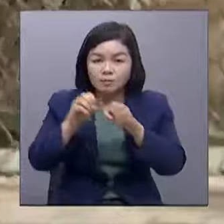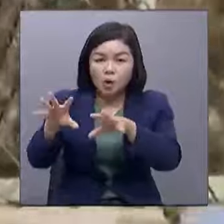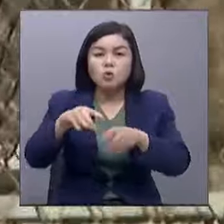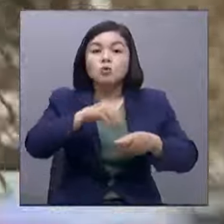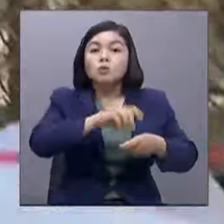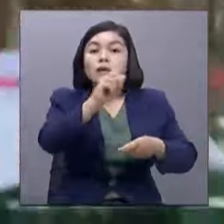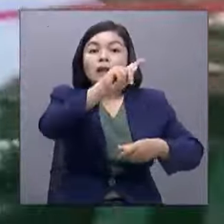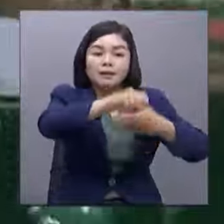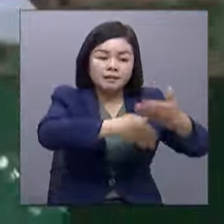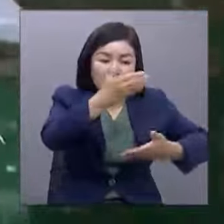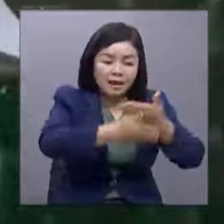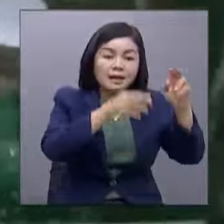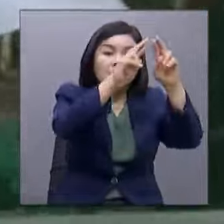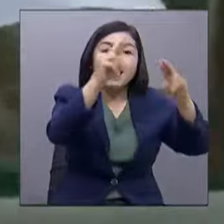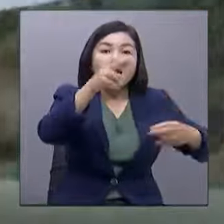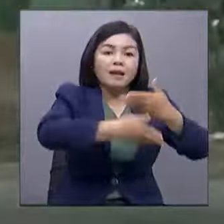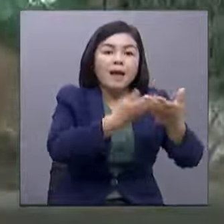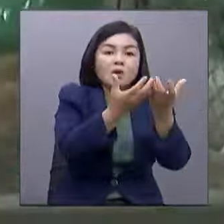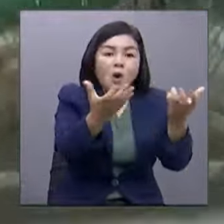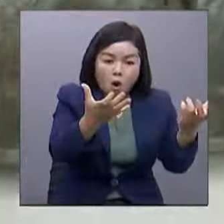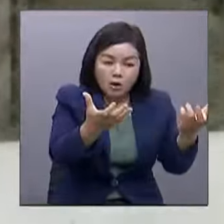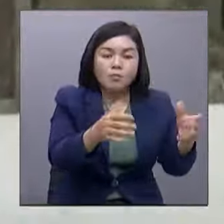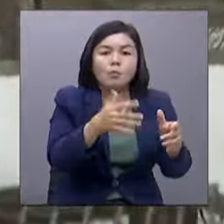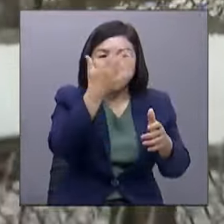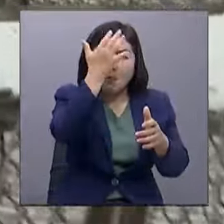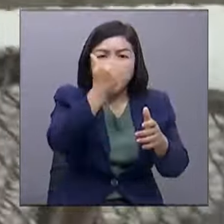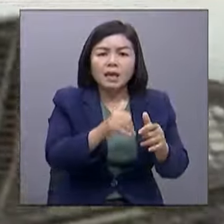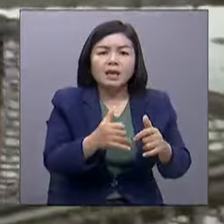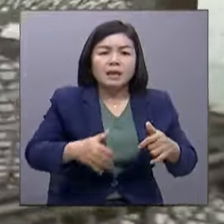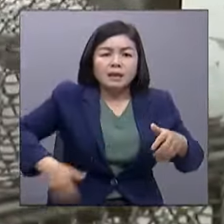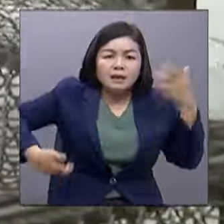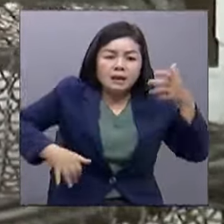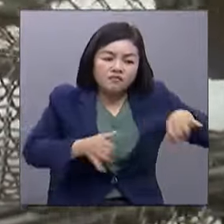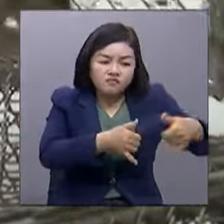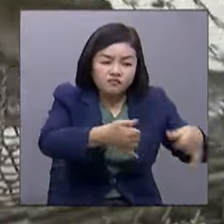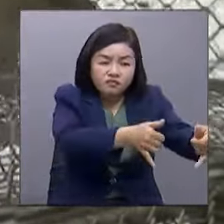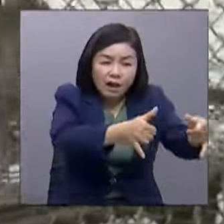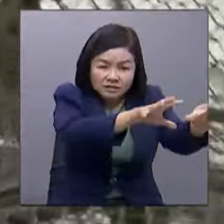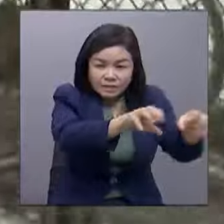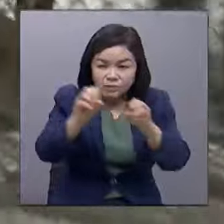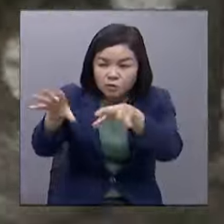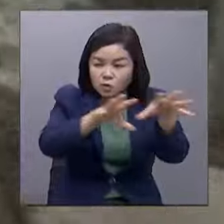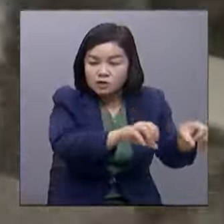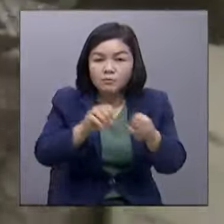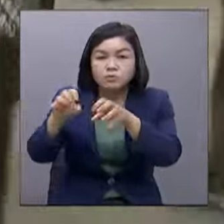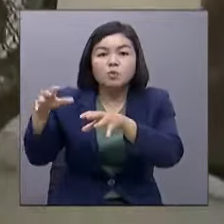ก็ร้านชโยวานิชครับซึ่งเป็นลิงที่อาศัยอยู่บนตึกเหมือนกันเพื่อให้พวกมันเนี่ยสามารถที่จะอยู่ร่วมกัน